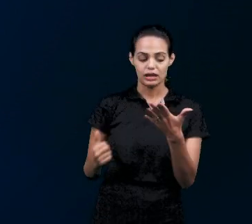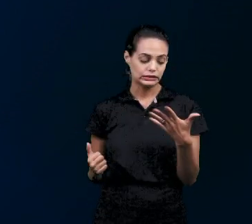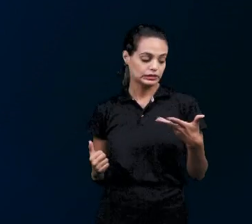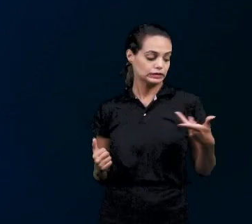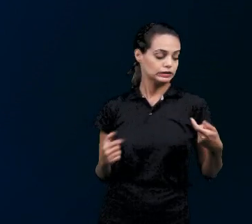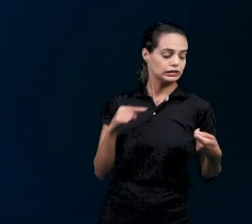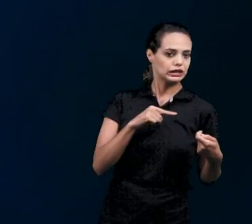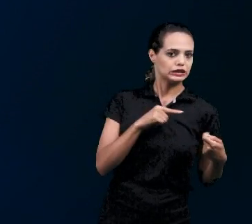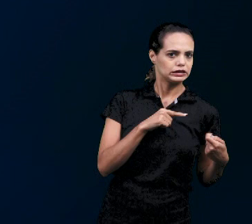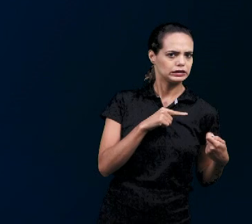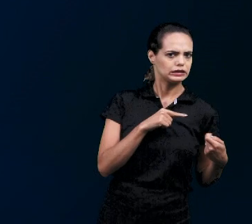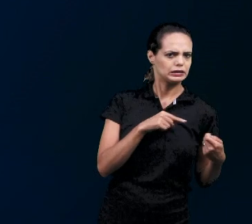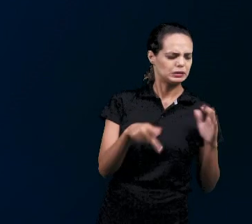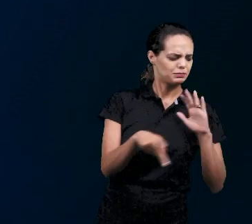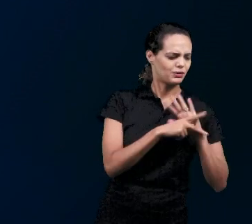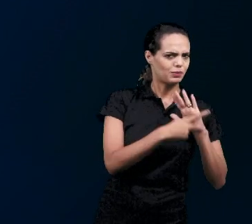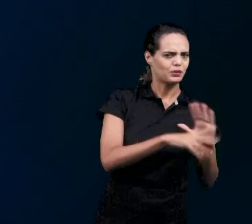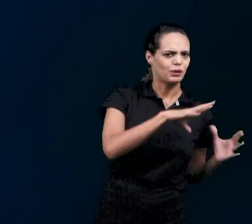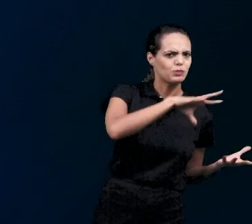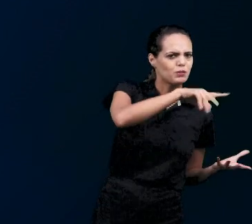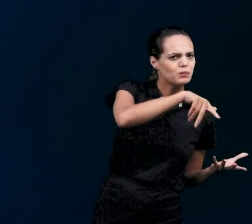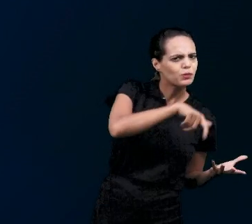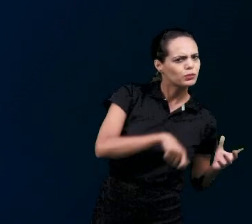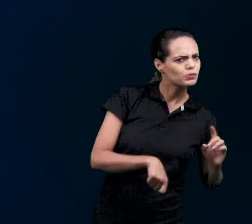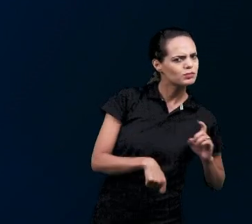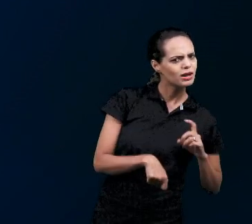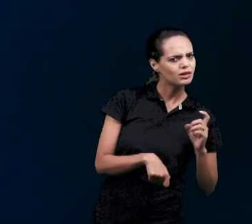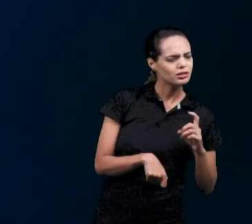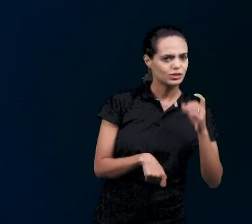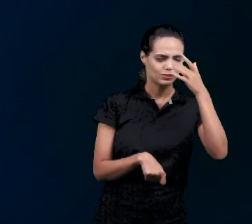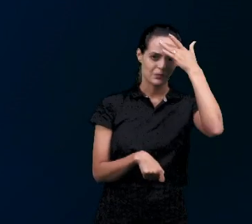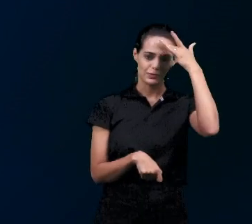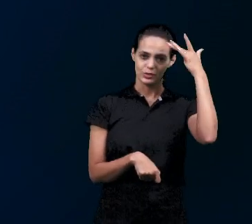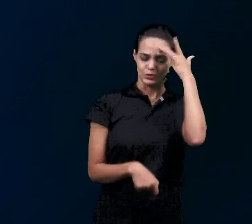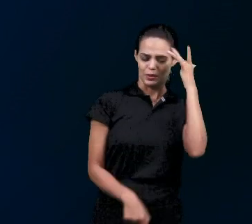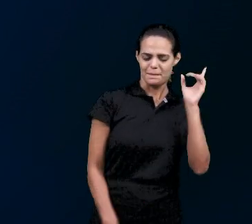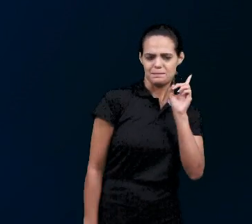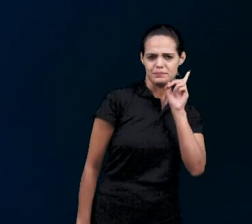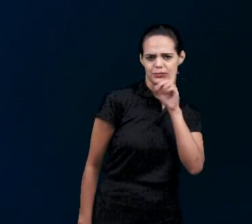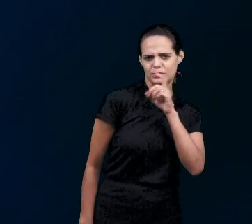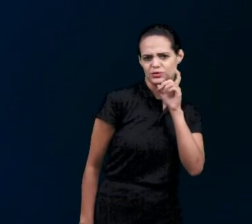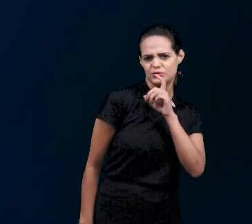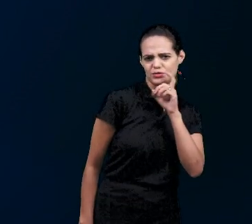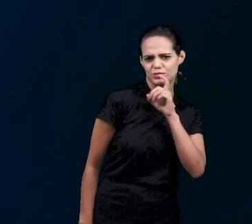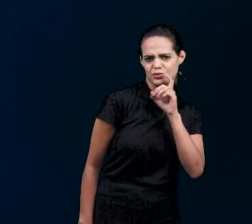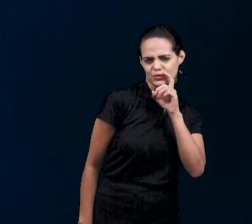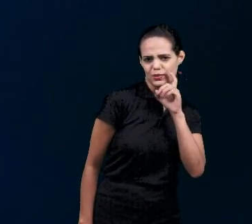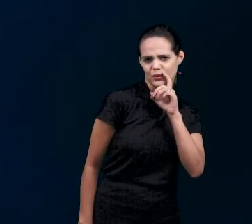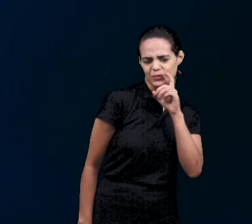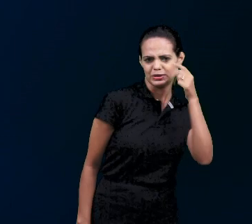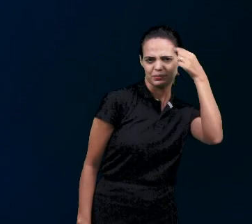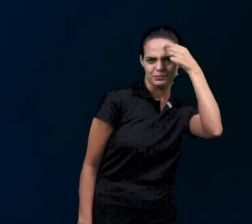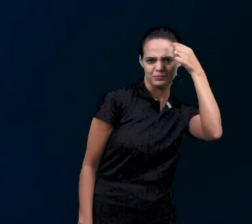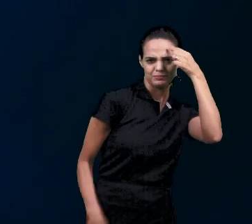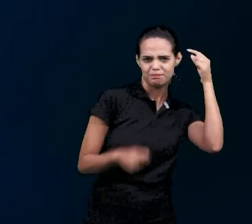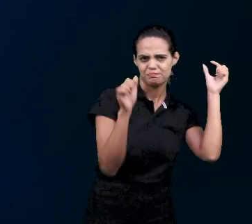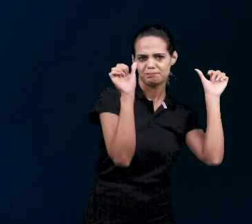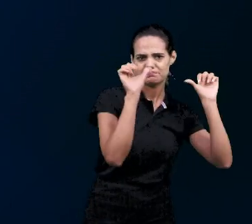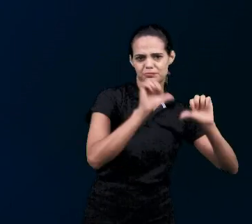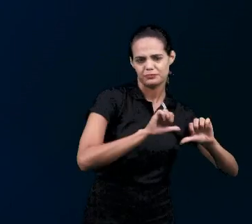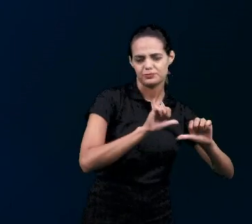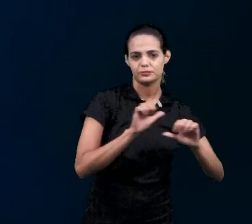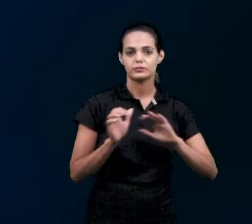esprits trompeurs et doctrines de démons par l'hypocrisie des hommes qui parlent des mensonges et ont ces consciences caractérisées.